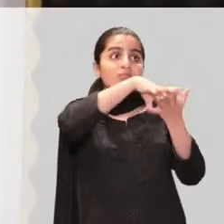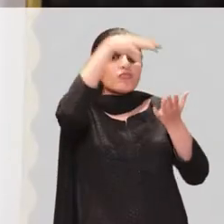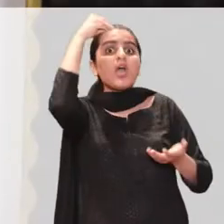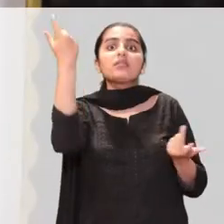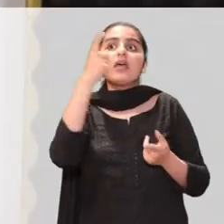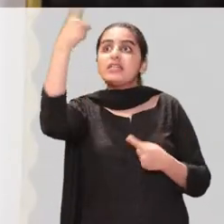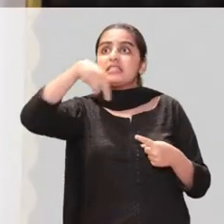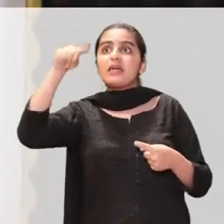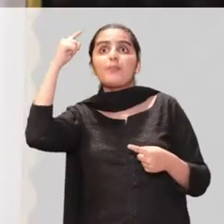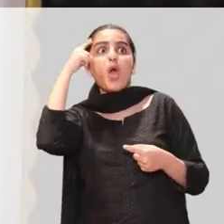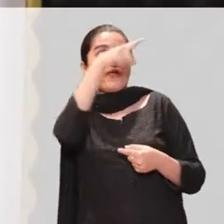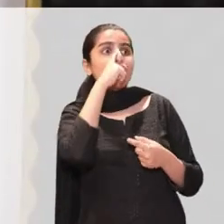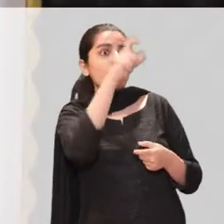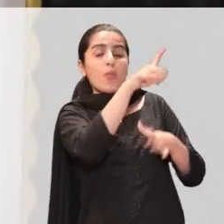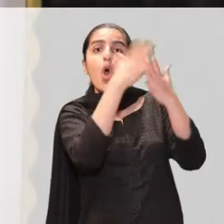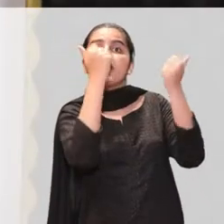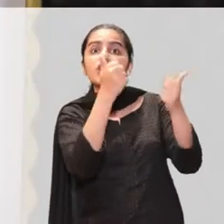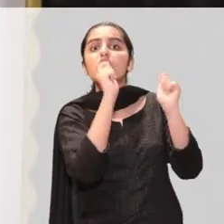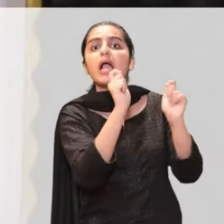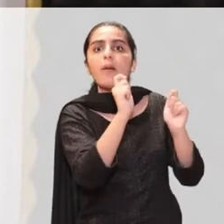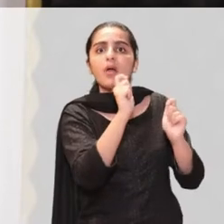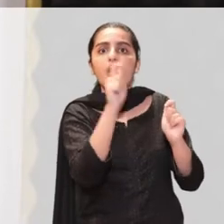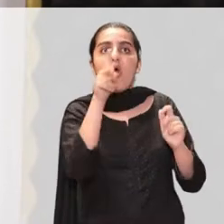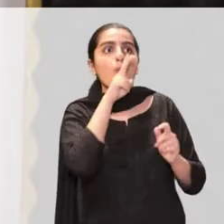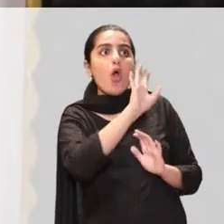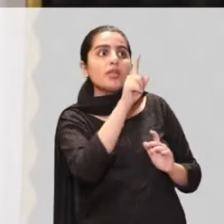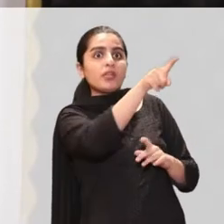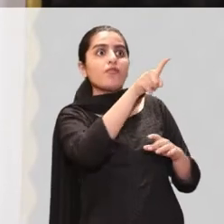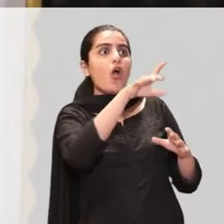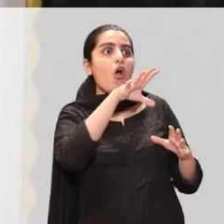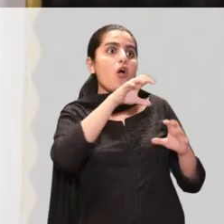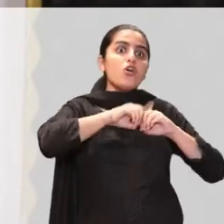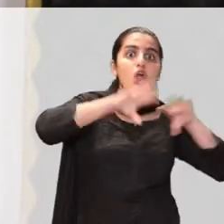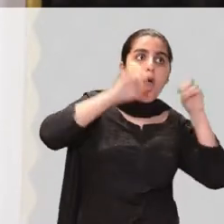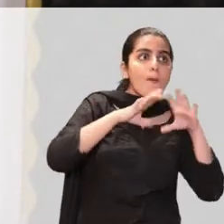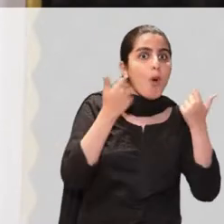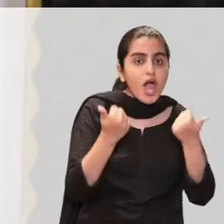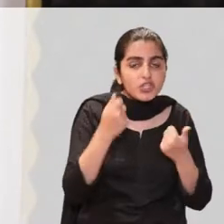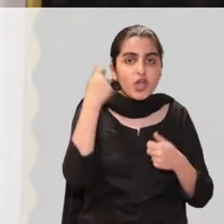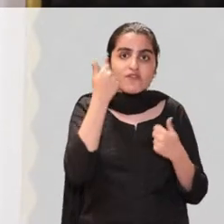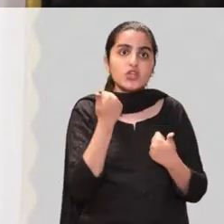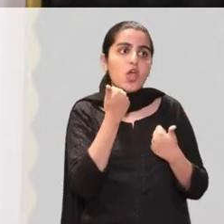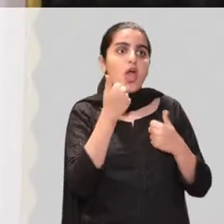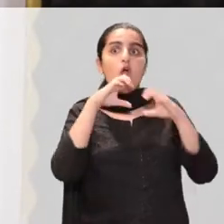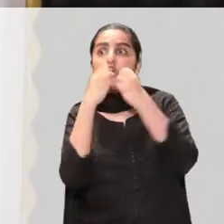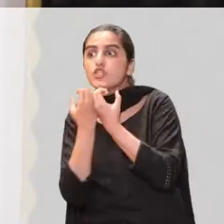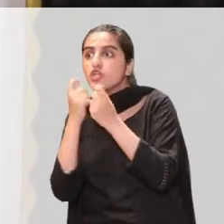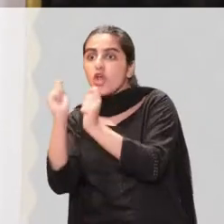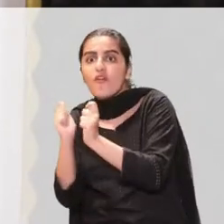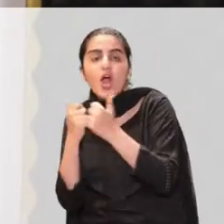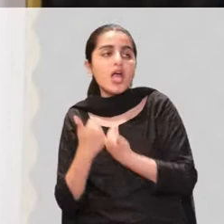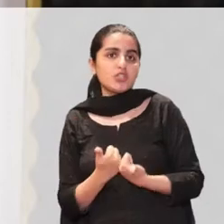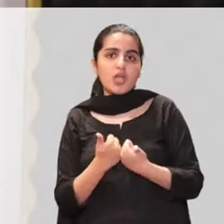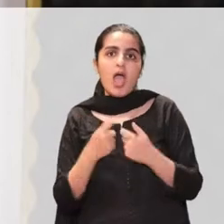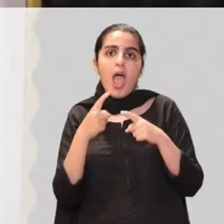पेड़ अदरवाइज सिर्फ एक लड़की जो व्हीलचेयर पर है वह बड़ी फेमस है फॉर ऑडिशन आई थिंक व्हाट इज द इंपॉर्टेंस अभी डेसपरेट टो आस्क यू